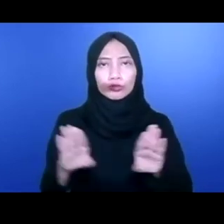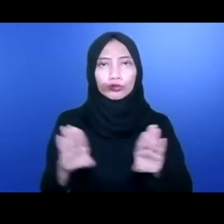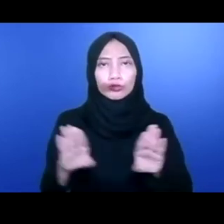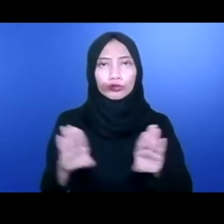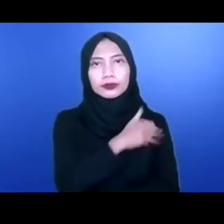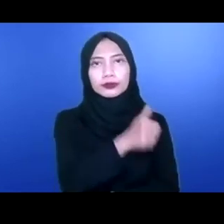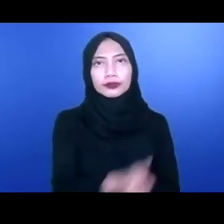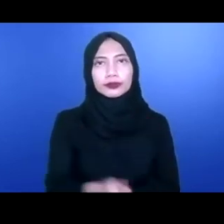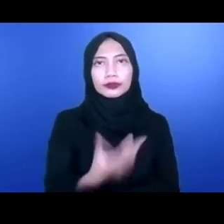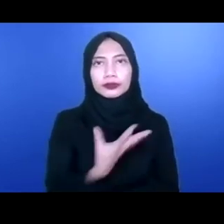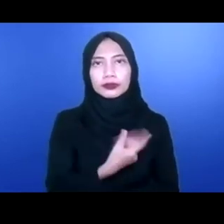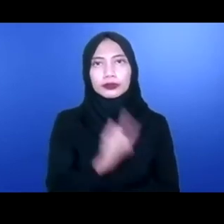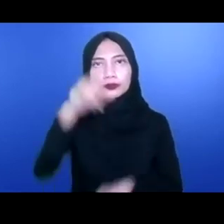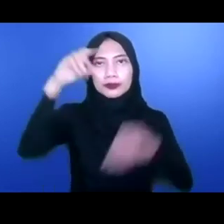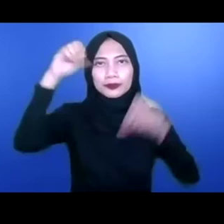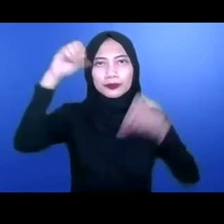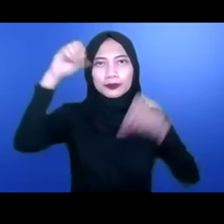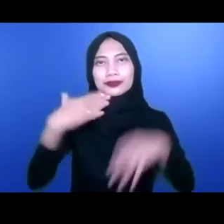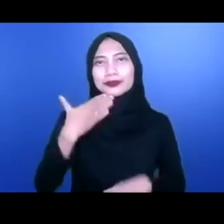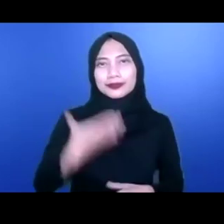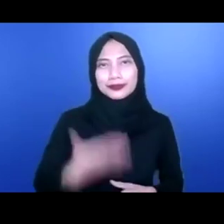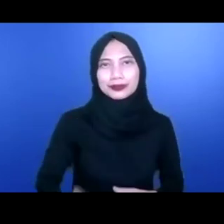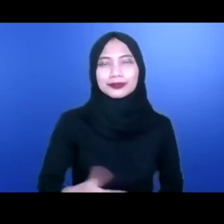warahmatullahi wabarakatuh. Terima kasih.